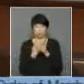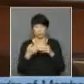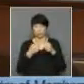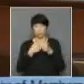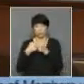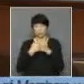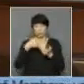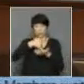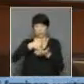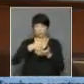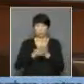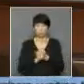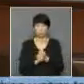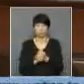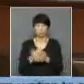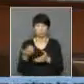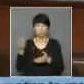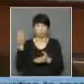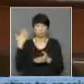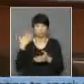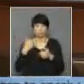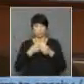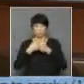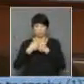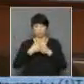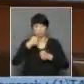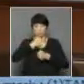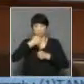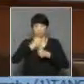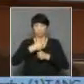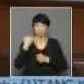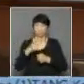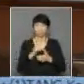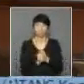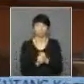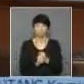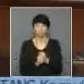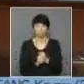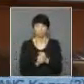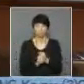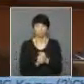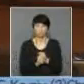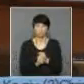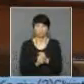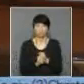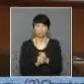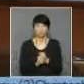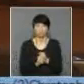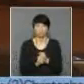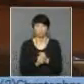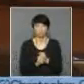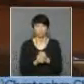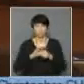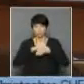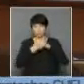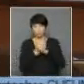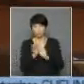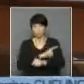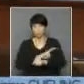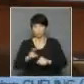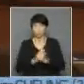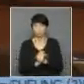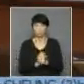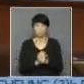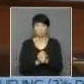的前店後廠模式面臨極大的挑戰。主席，隨著全球一體化、資訊科